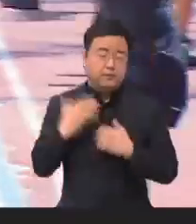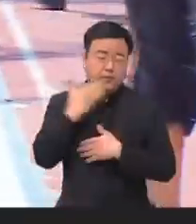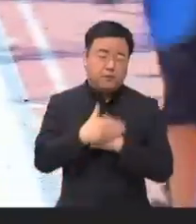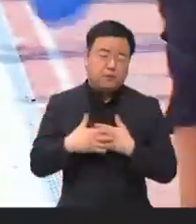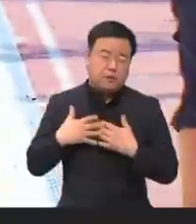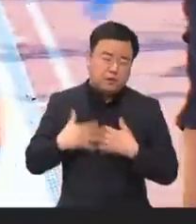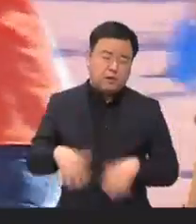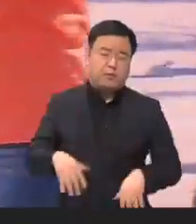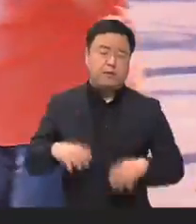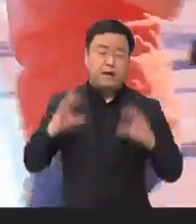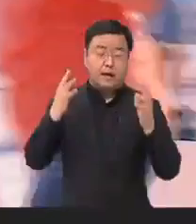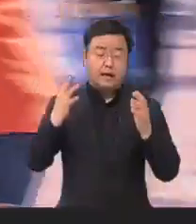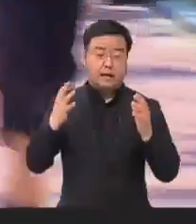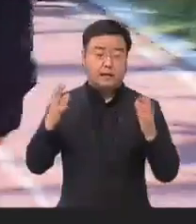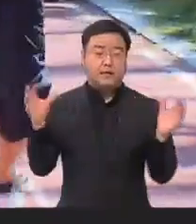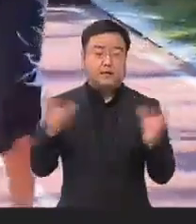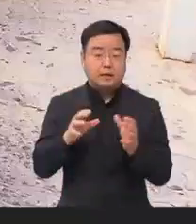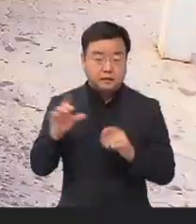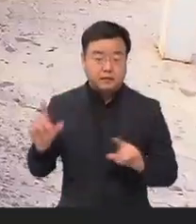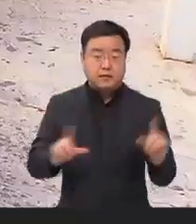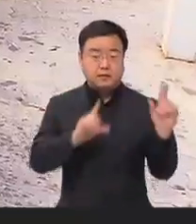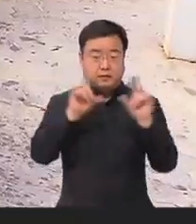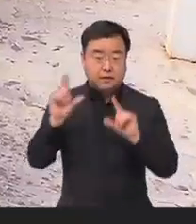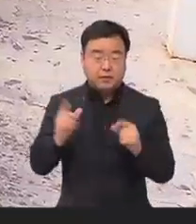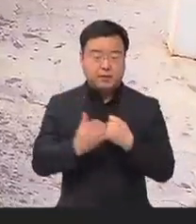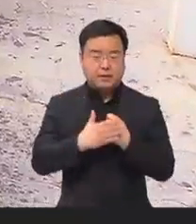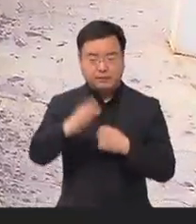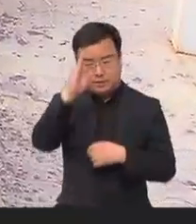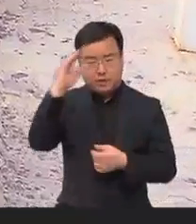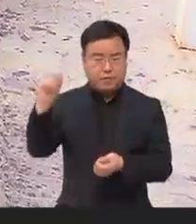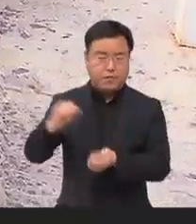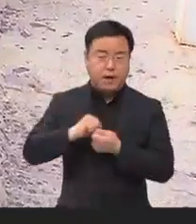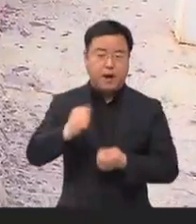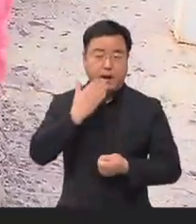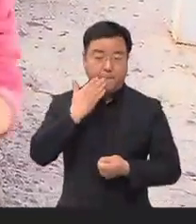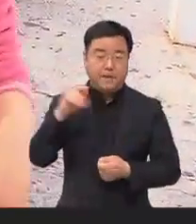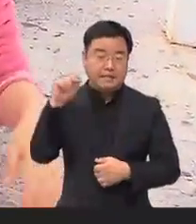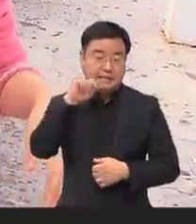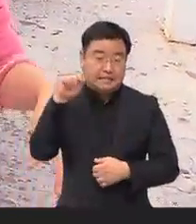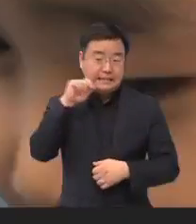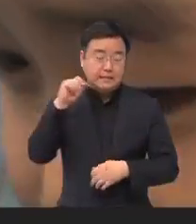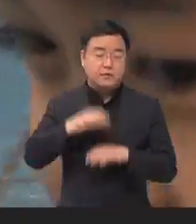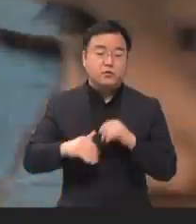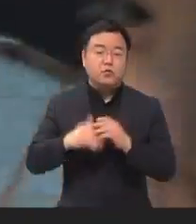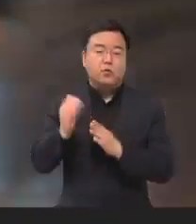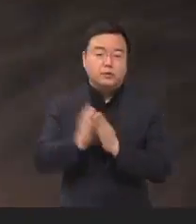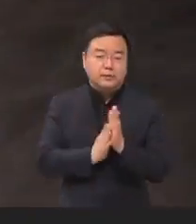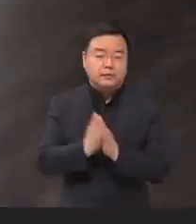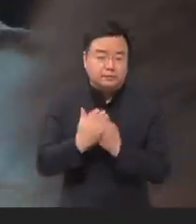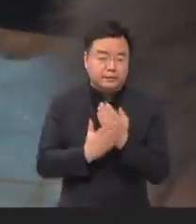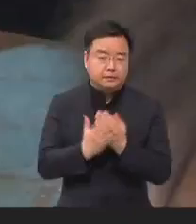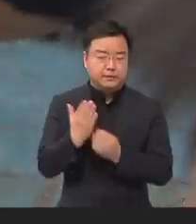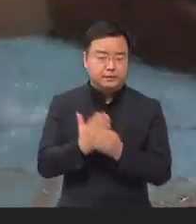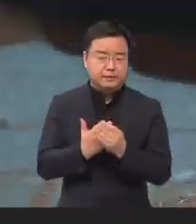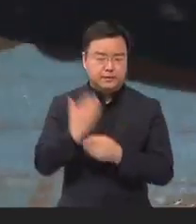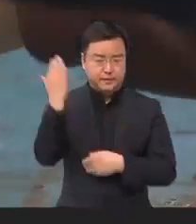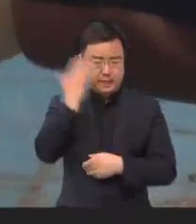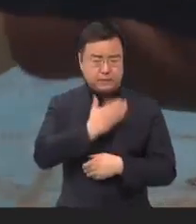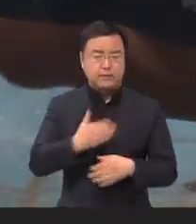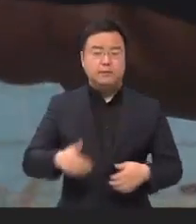단체생활을 통해 질병에 감염될 수 있어 손씻기 나 양치질 등 기본적인 위생 관리를 철저히 하는 것이 좋다고